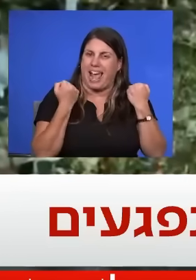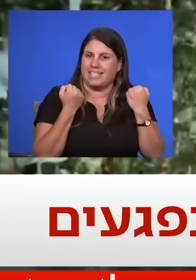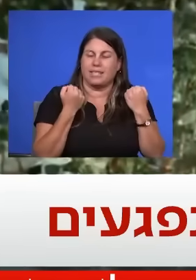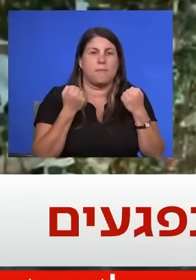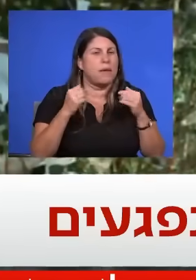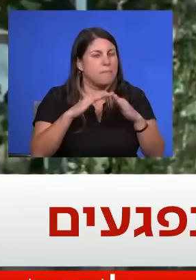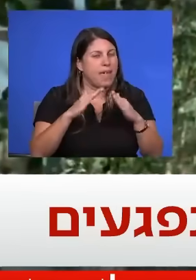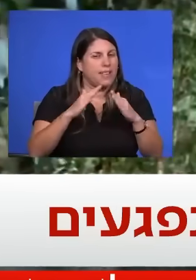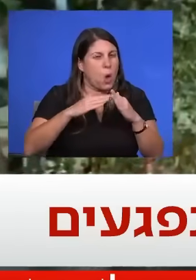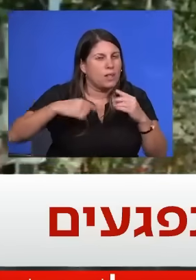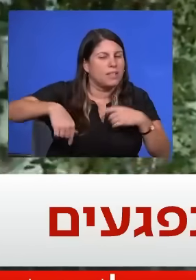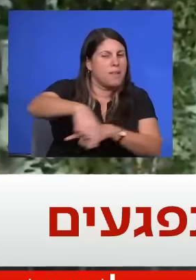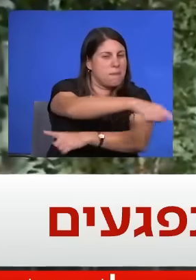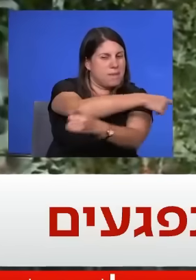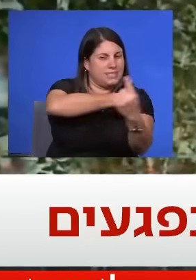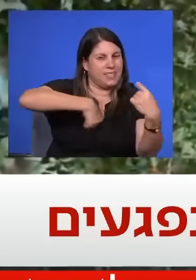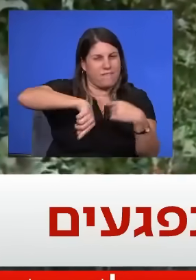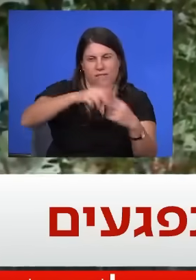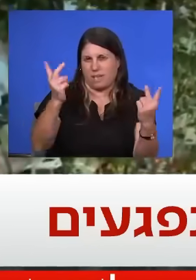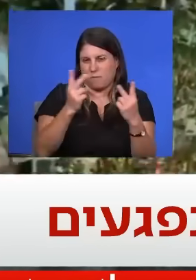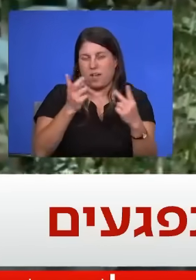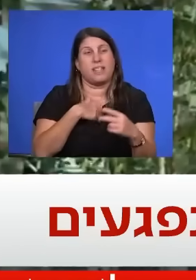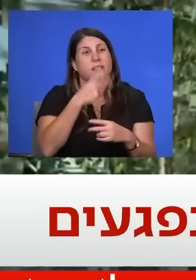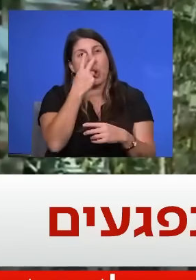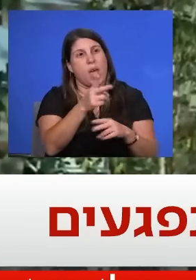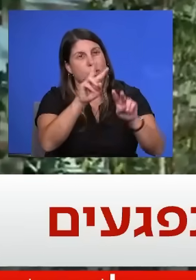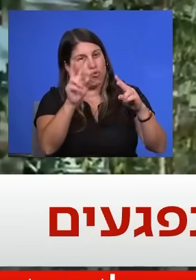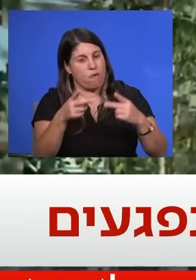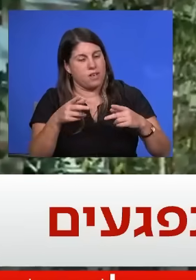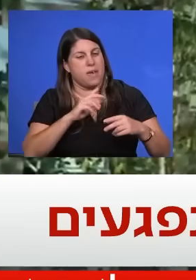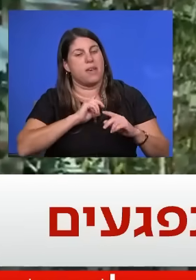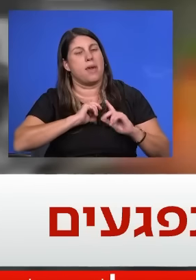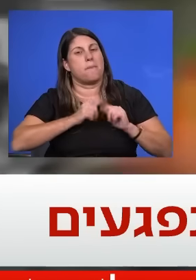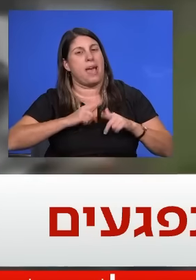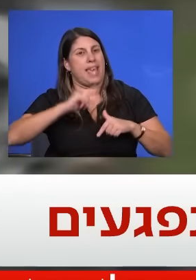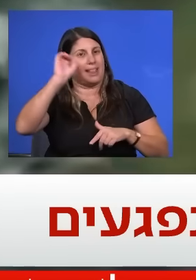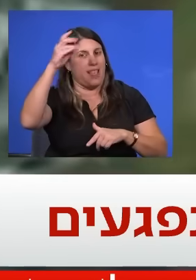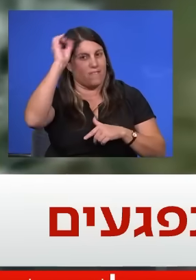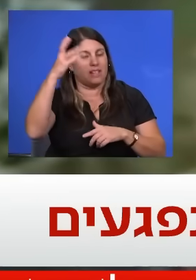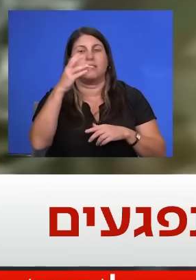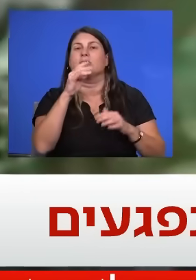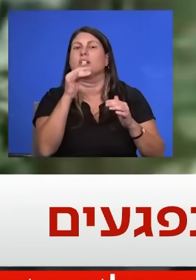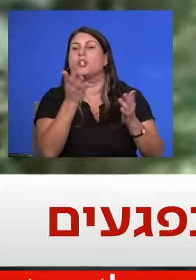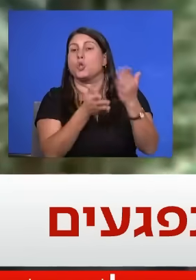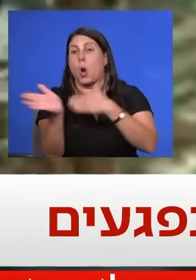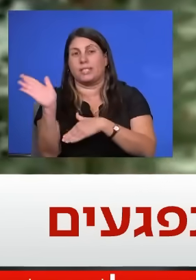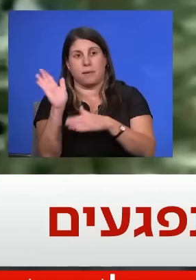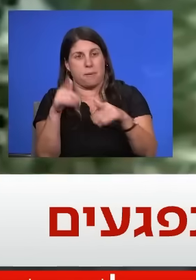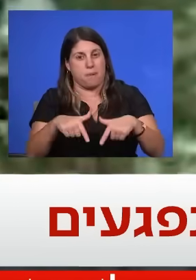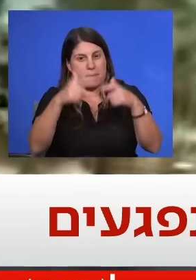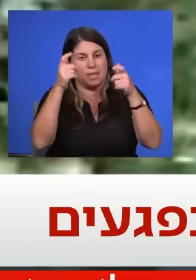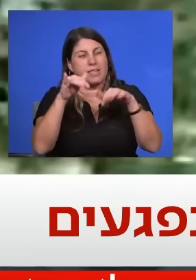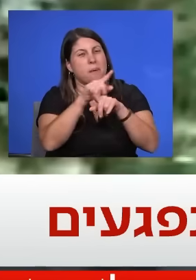אני מדבר. הנה אני רואה שוב את כוחות מגן דוד אדום יוצאים כל הזמן מהבניין, גם הם לא ממש יכולים להתקרב,